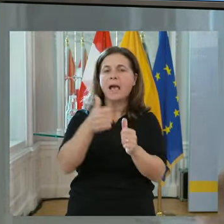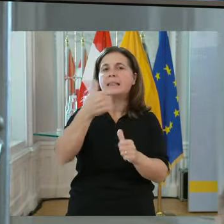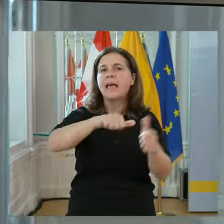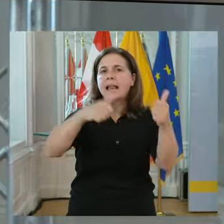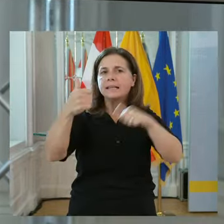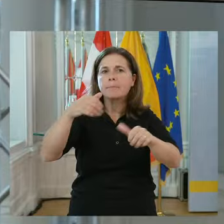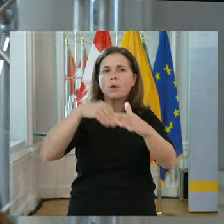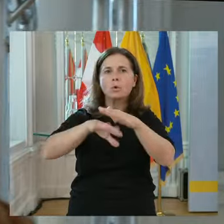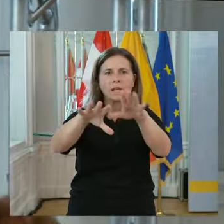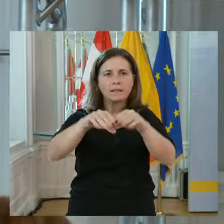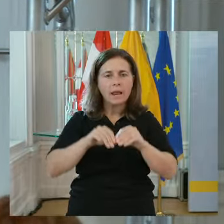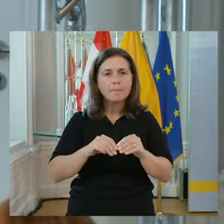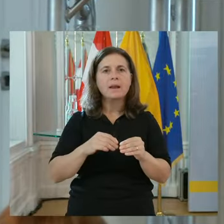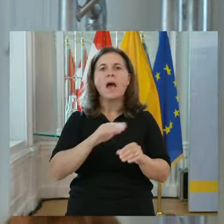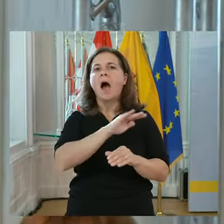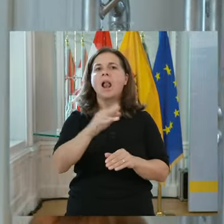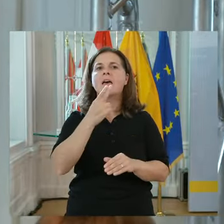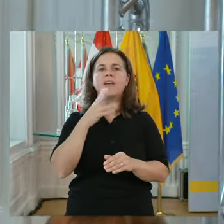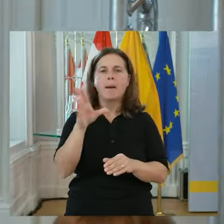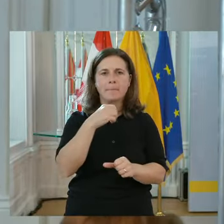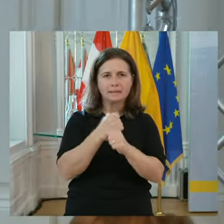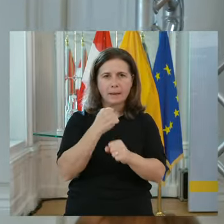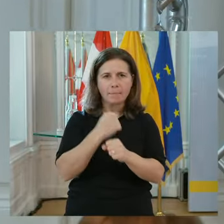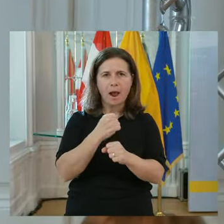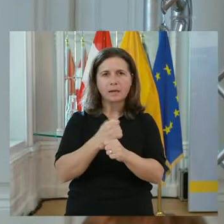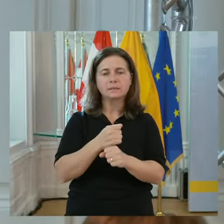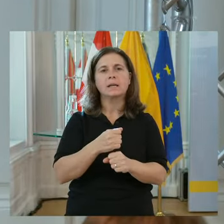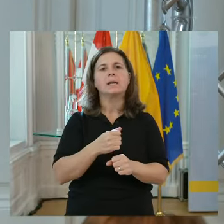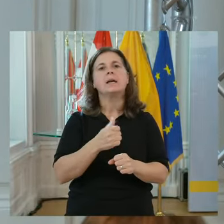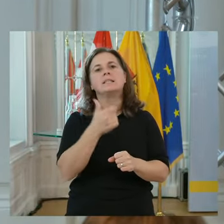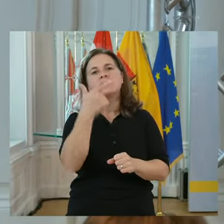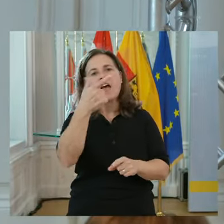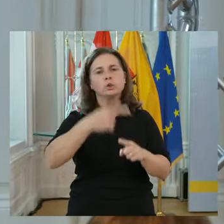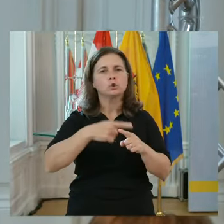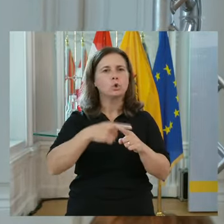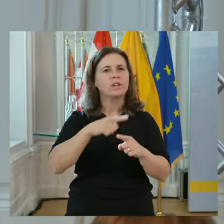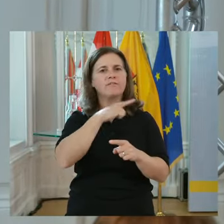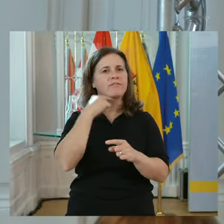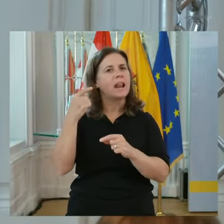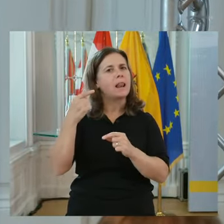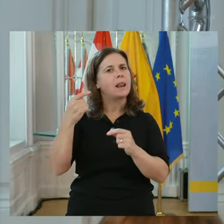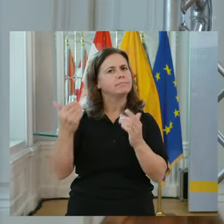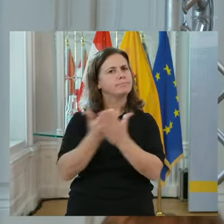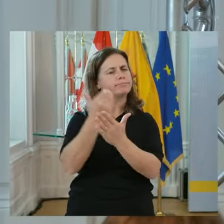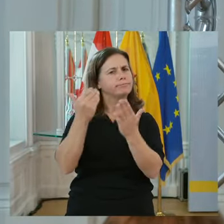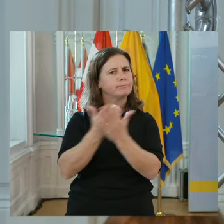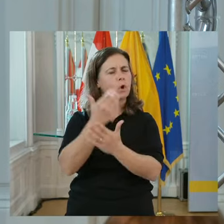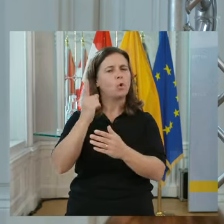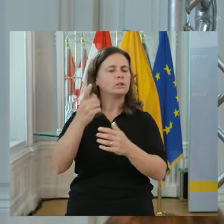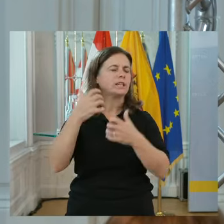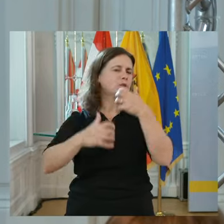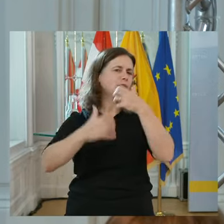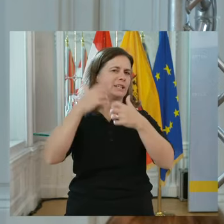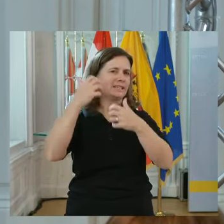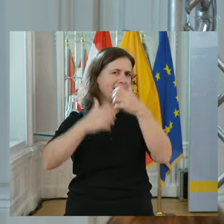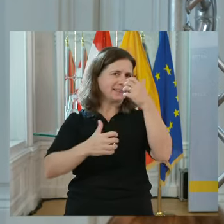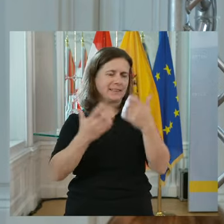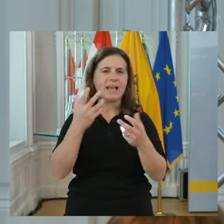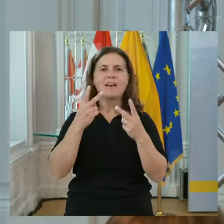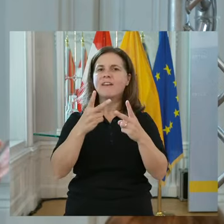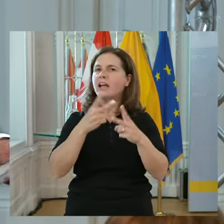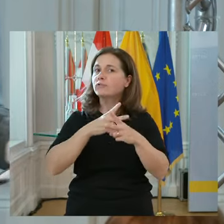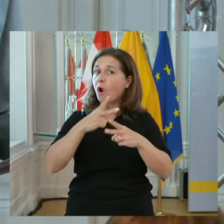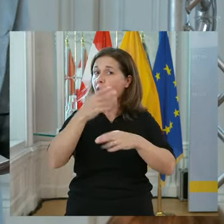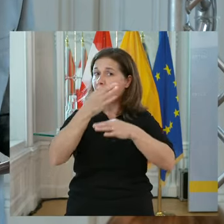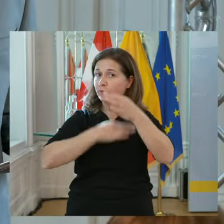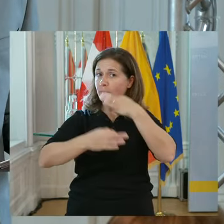allen, die sich hier heute eingebracht haben für zwei inspirierende Stunden mit bewegenden Geschichten, wie wir sie auch gehört haben, und wertvollen